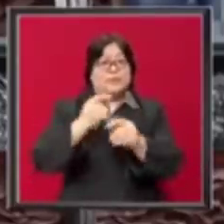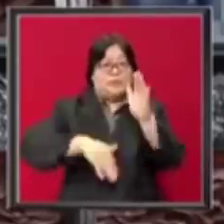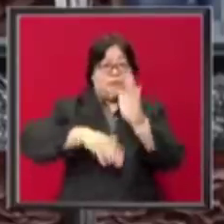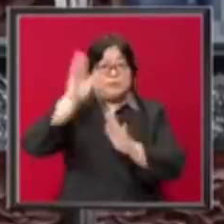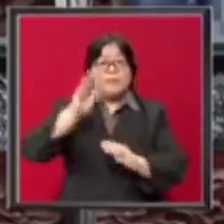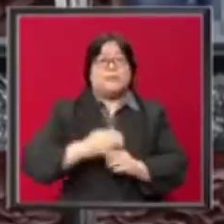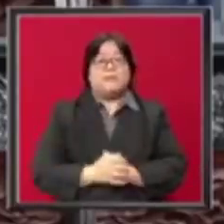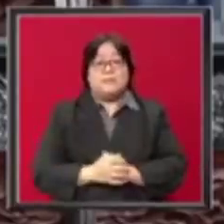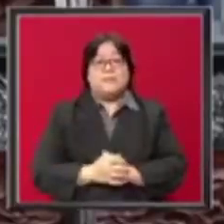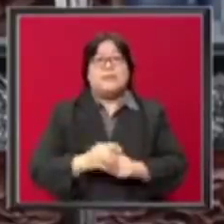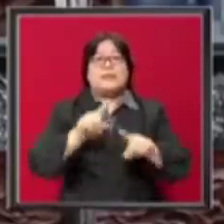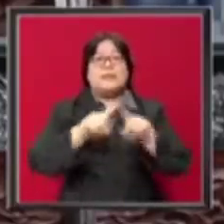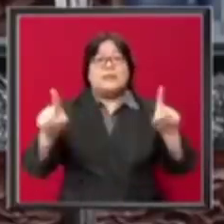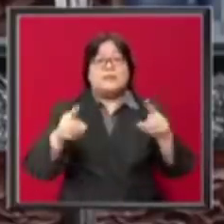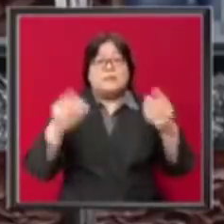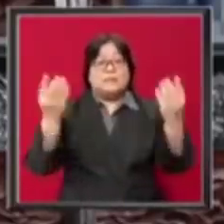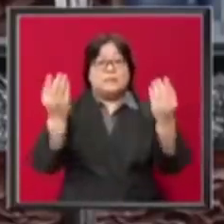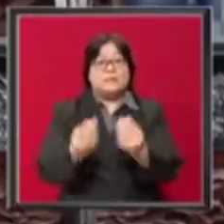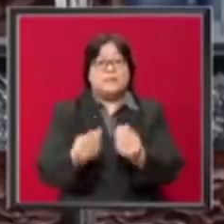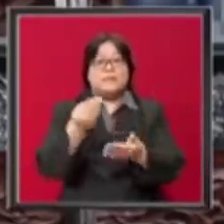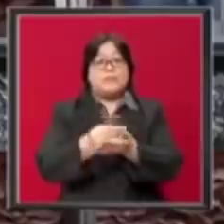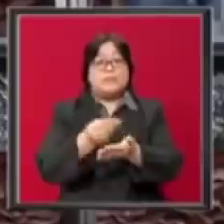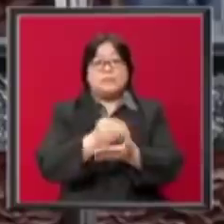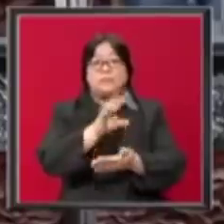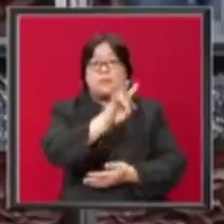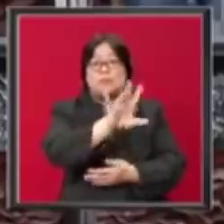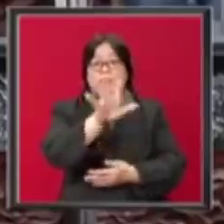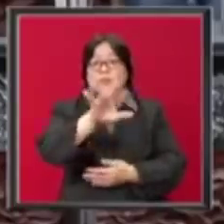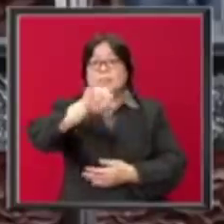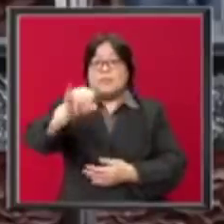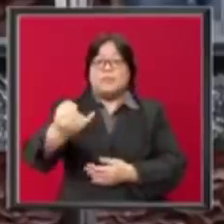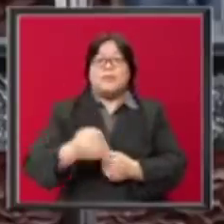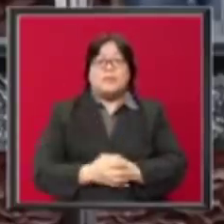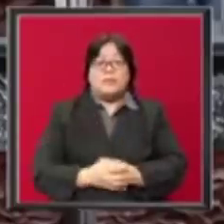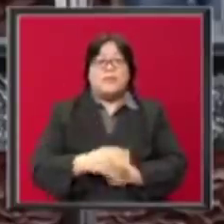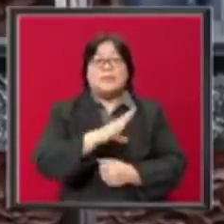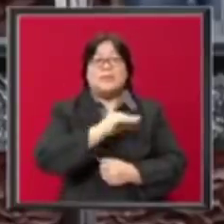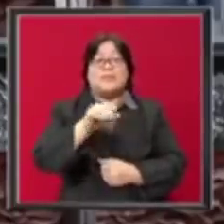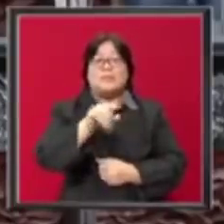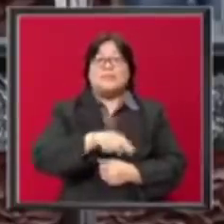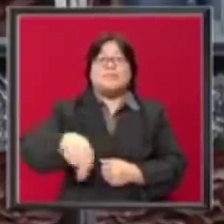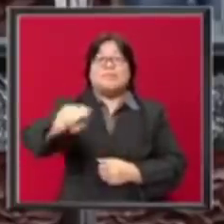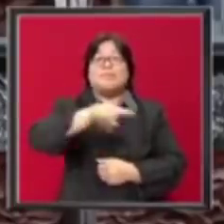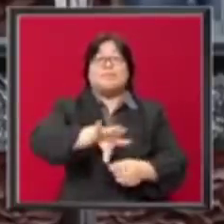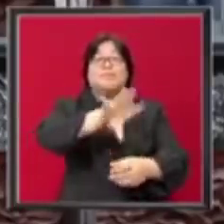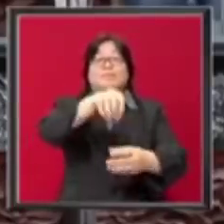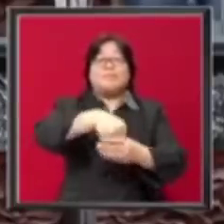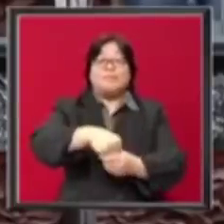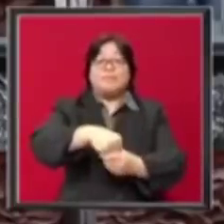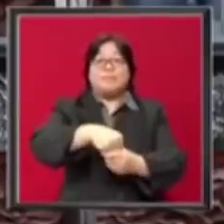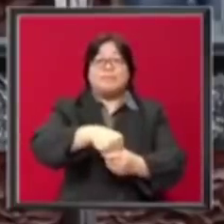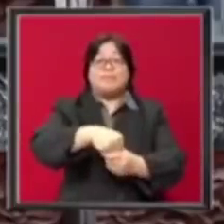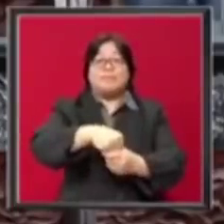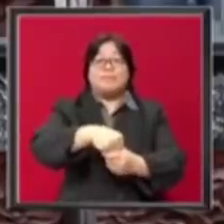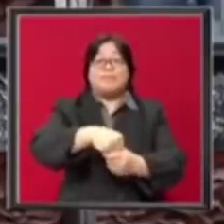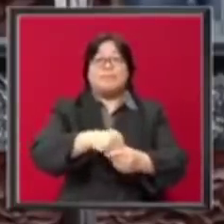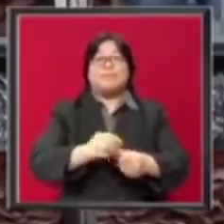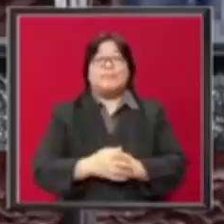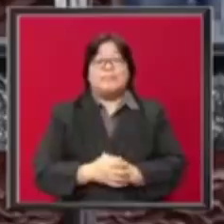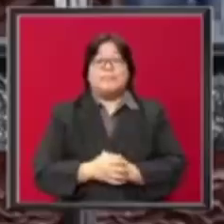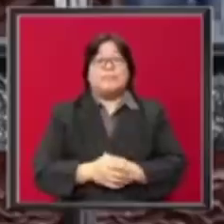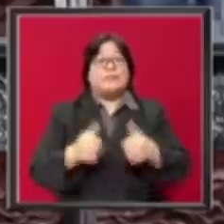lebih, tapi penyusutan 75 juta dan mereka ini termasuk yang